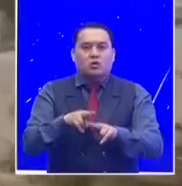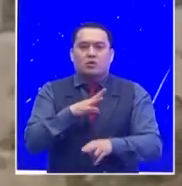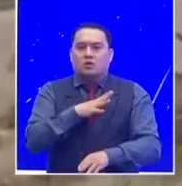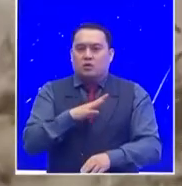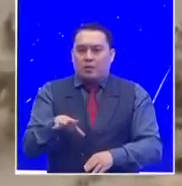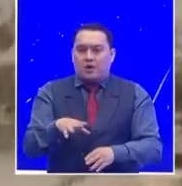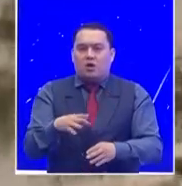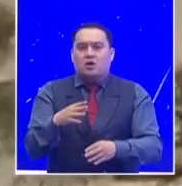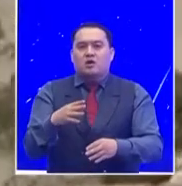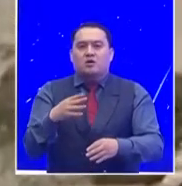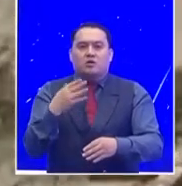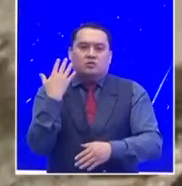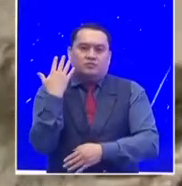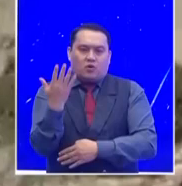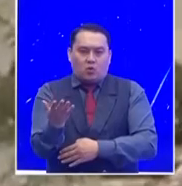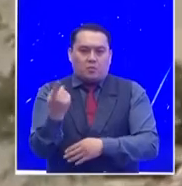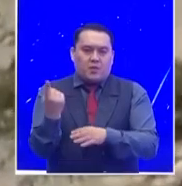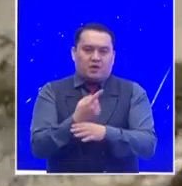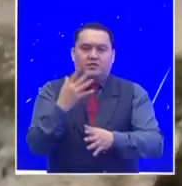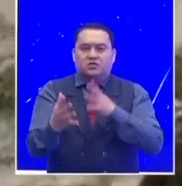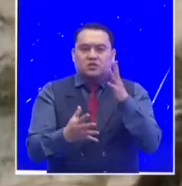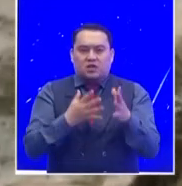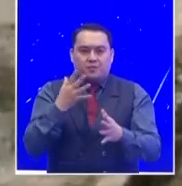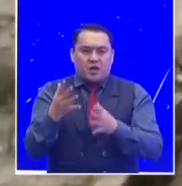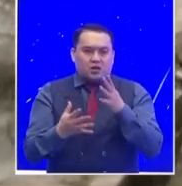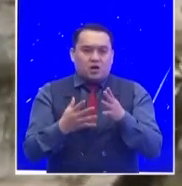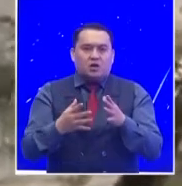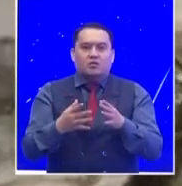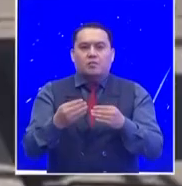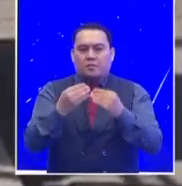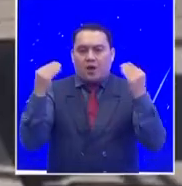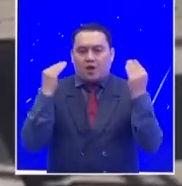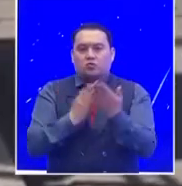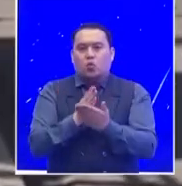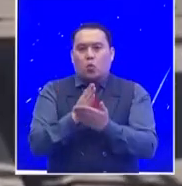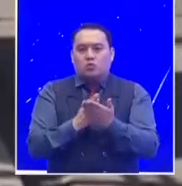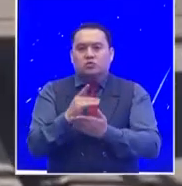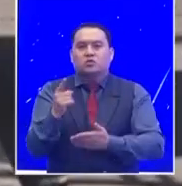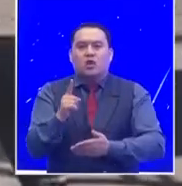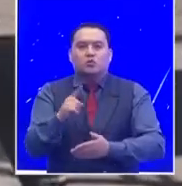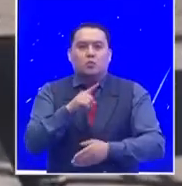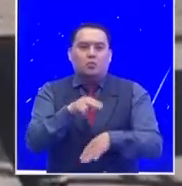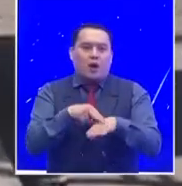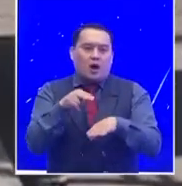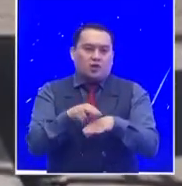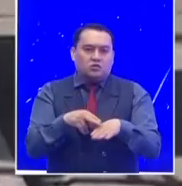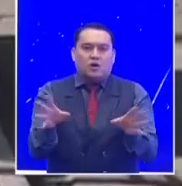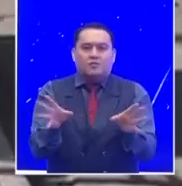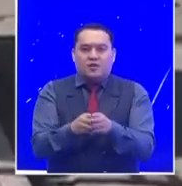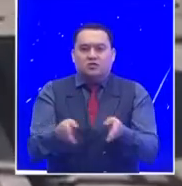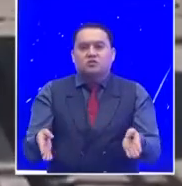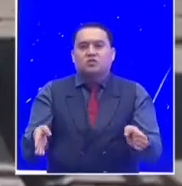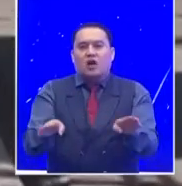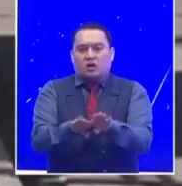итоге заграждение не выдержало уже первых сильных порывов ветра. В погранслужбе США отмечают, что мексиканская полиция